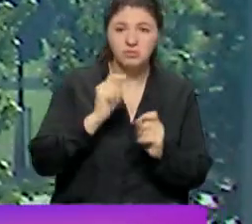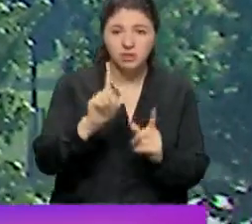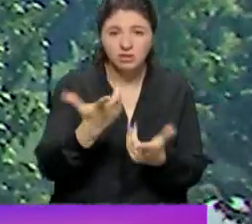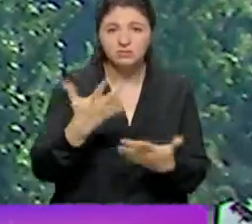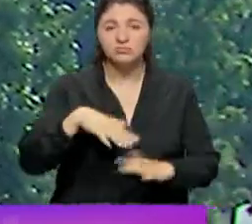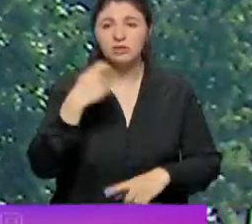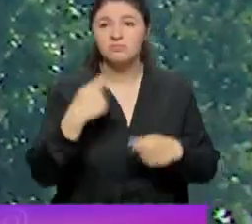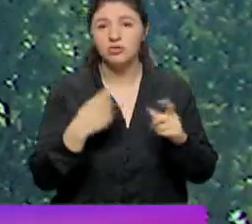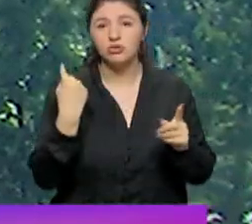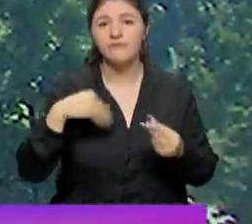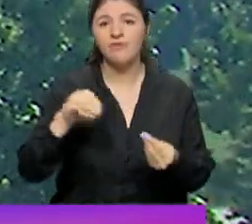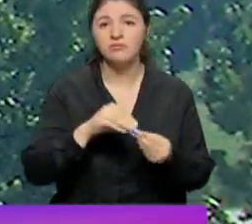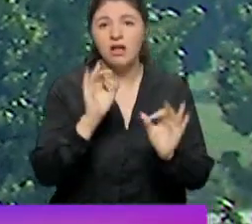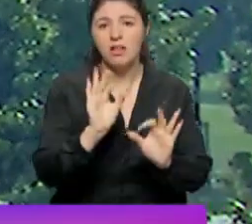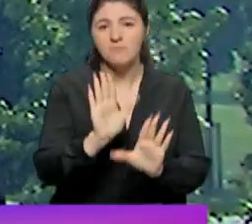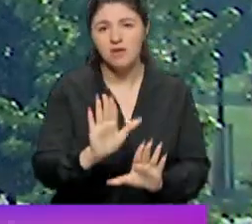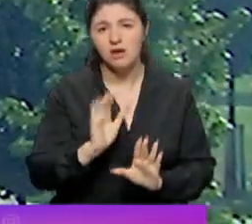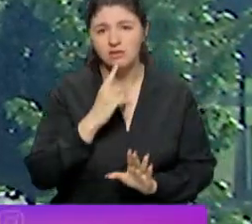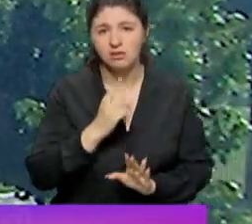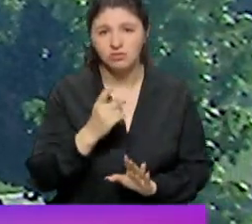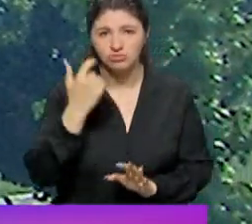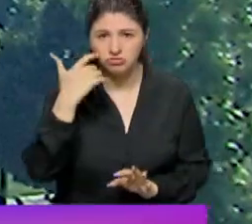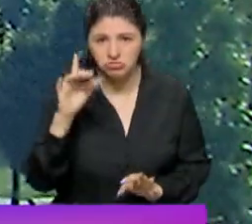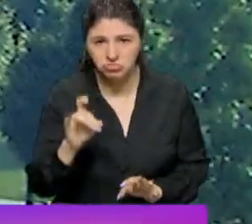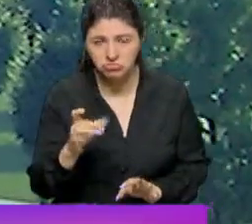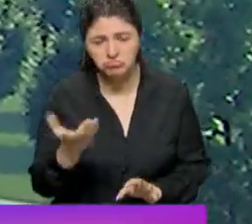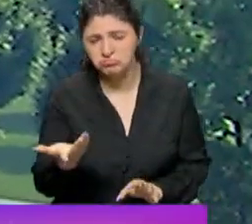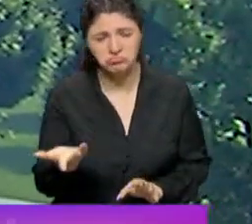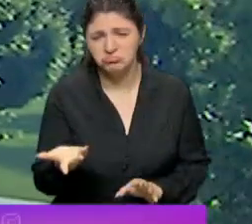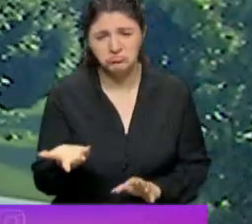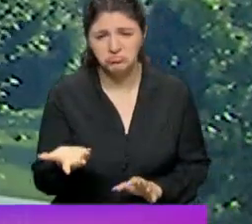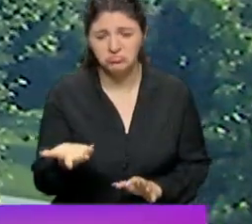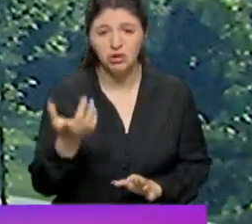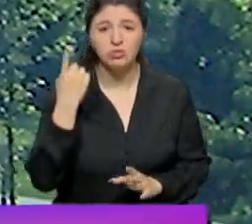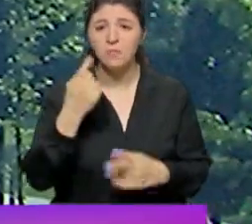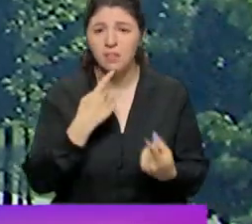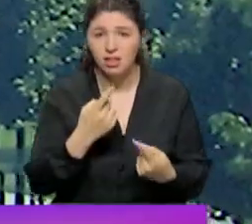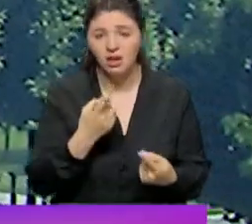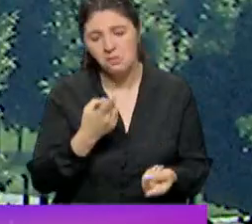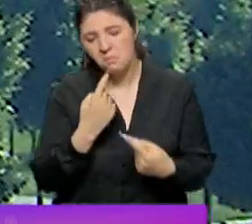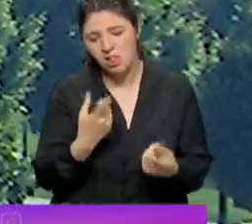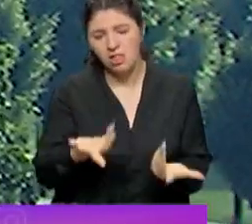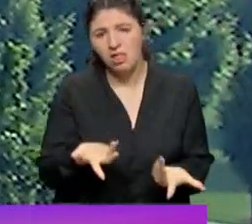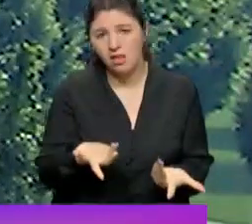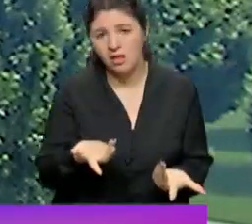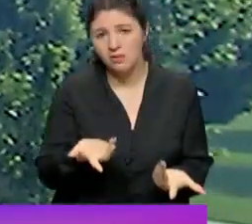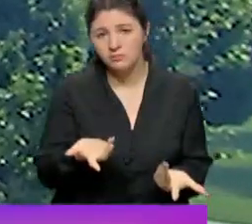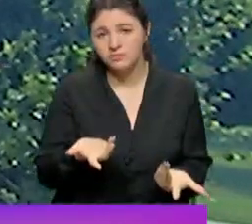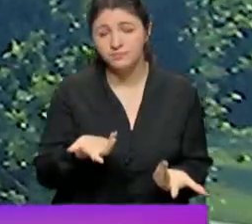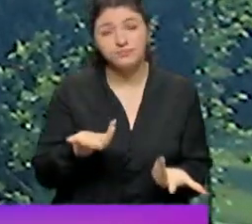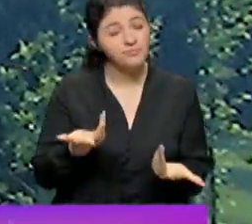Merkez Bankası'nın faizleri sabit tuttu şaşırdık mı satılmadık Dün konuştuk mu konuştuk